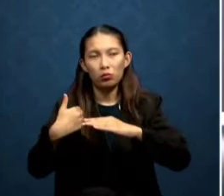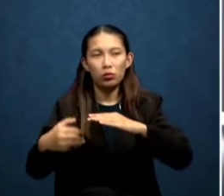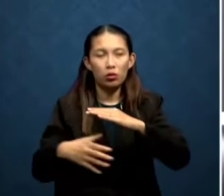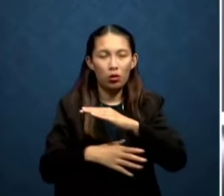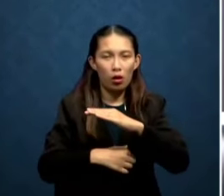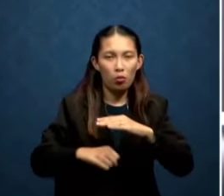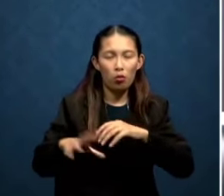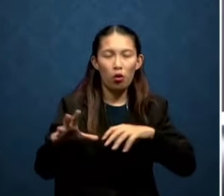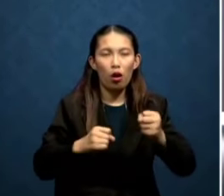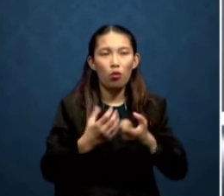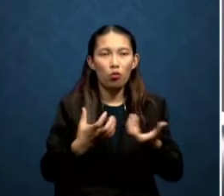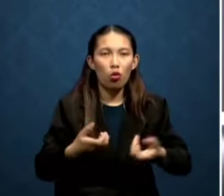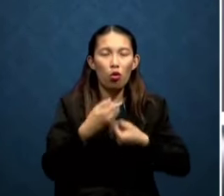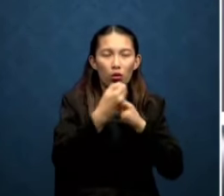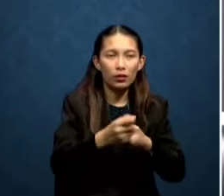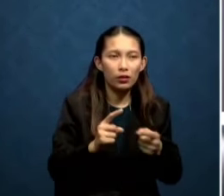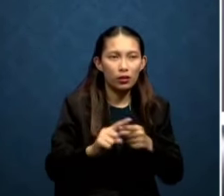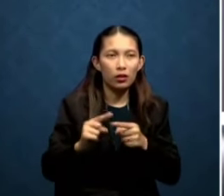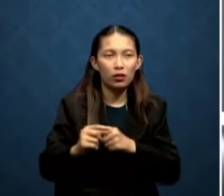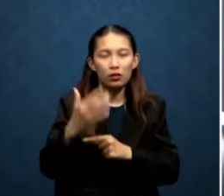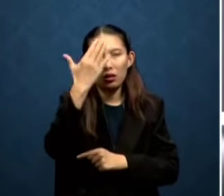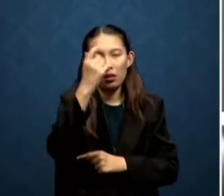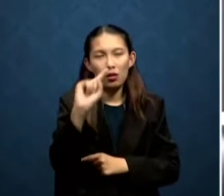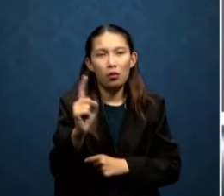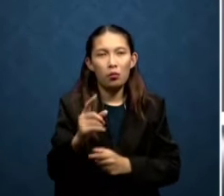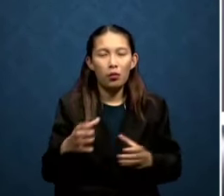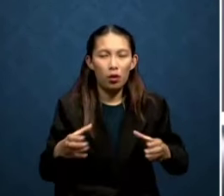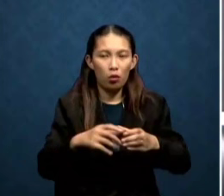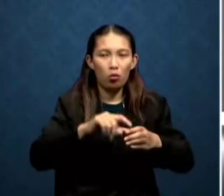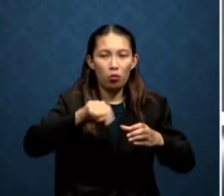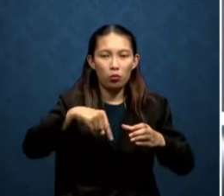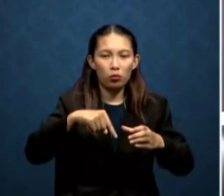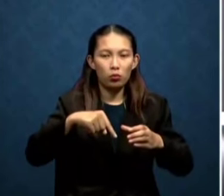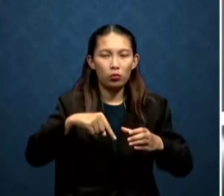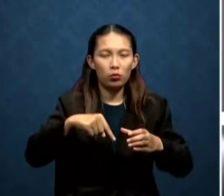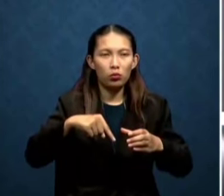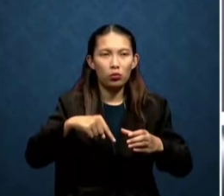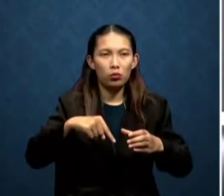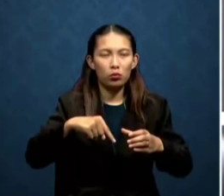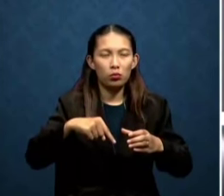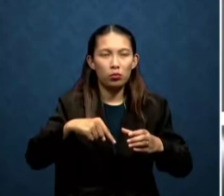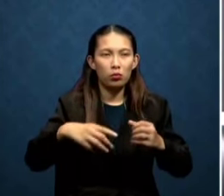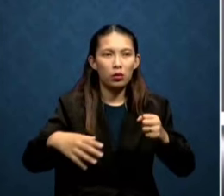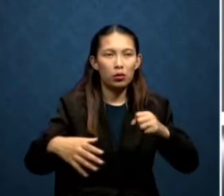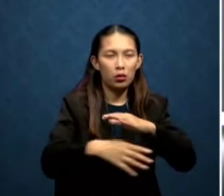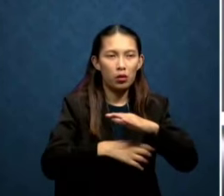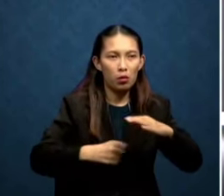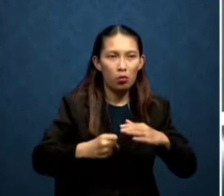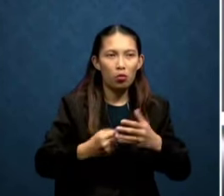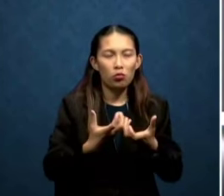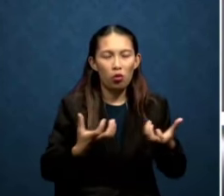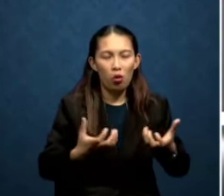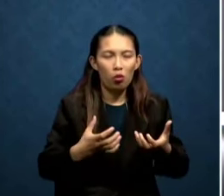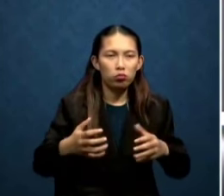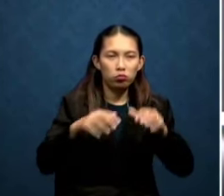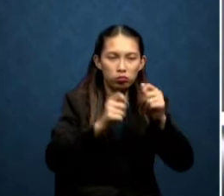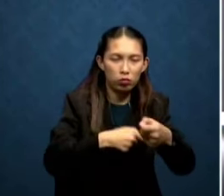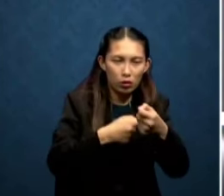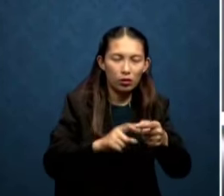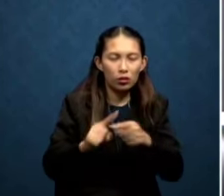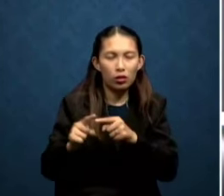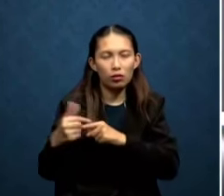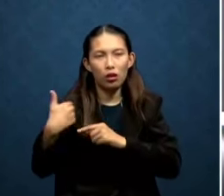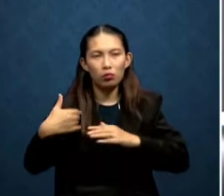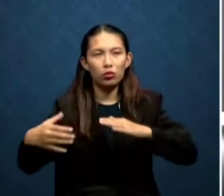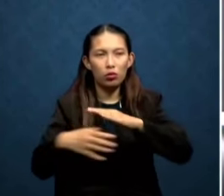ดังกล่าวได้แก้ไขปัญหาโดยจัดเวรยามเฝ้าผลผลิตทางการเกษตรของตนส่งผลให้เกษตรกรบางรายถูกดำเนินคดีเพราะไปทำร้ายผู้ที่